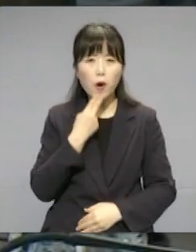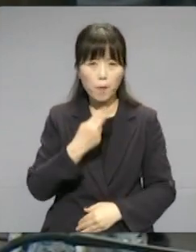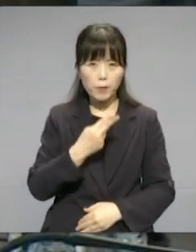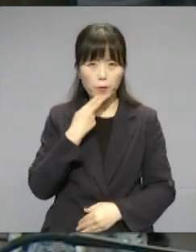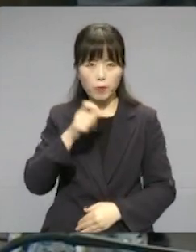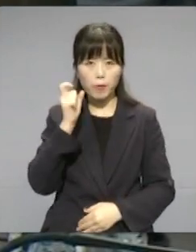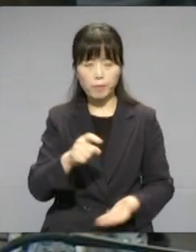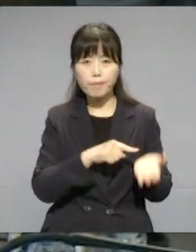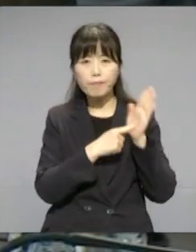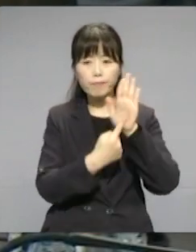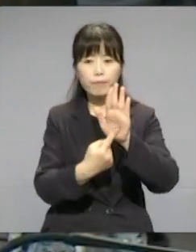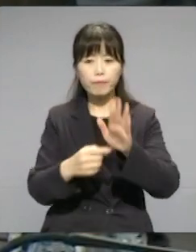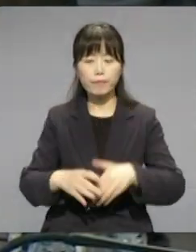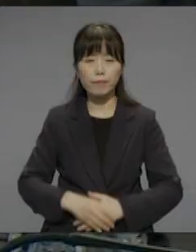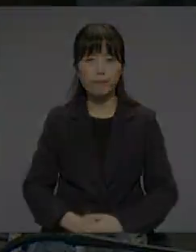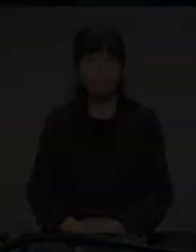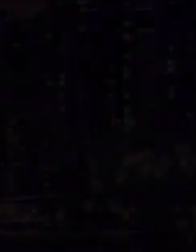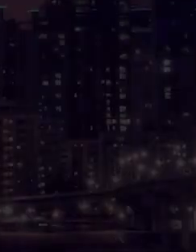것이라고